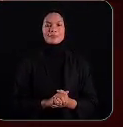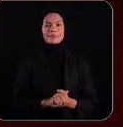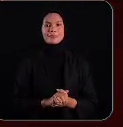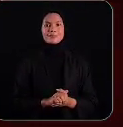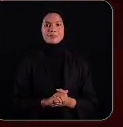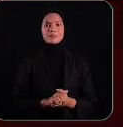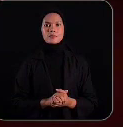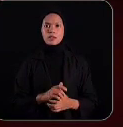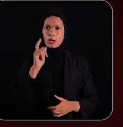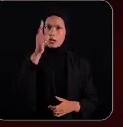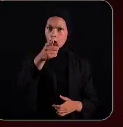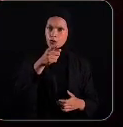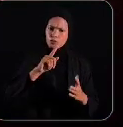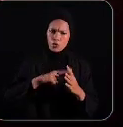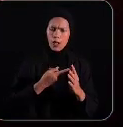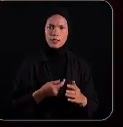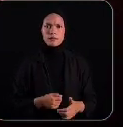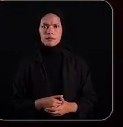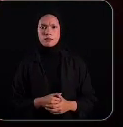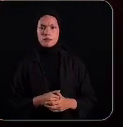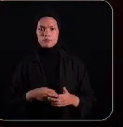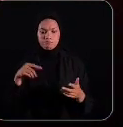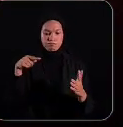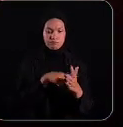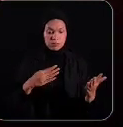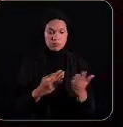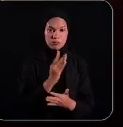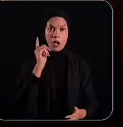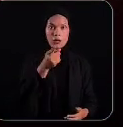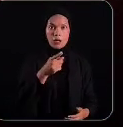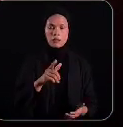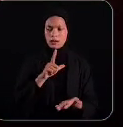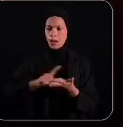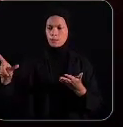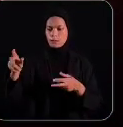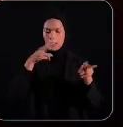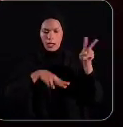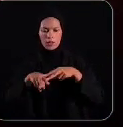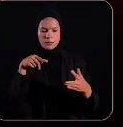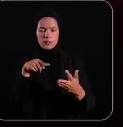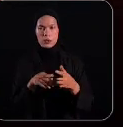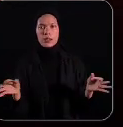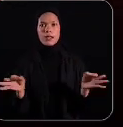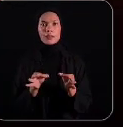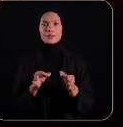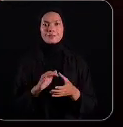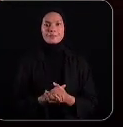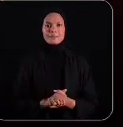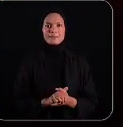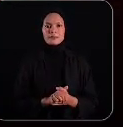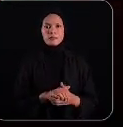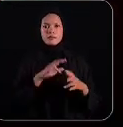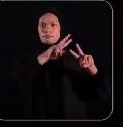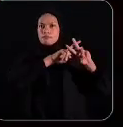yang berintegritas mulai dari kamu laporkan langsung apabila terjadi pelanggaran Pemilu kepada pengawas